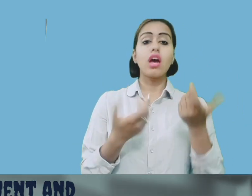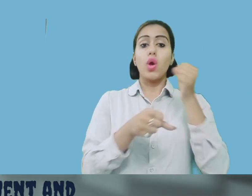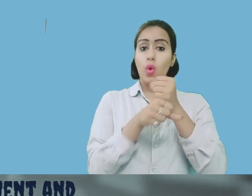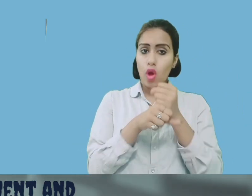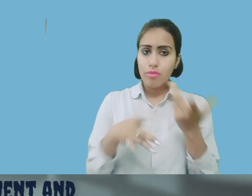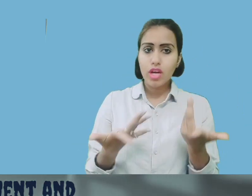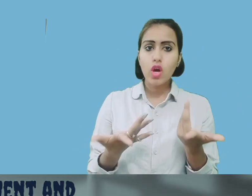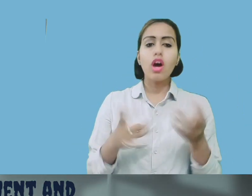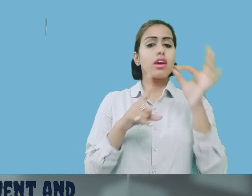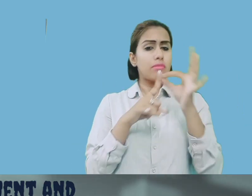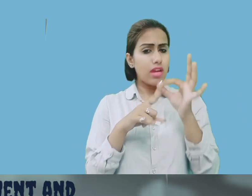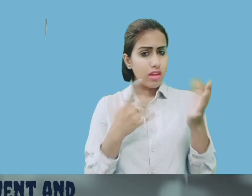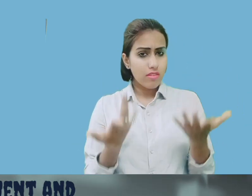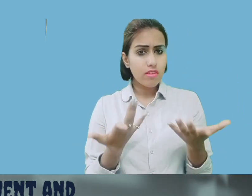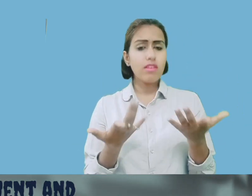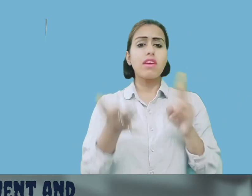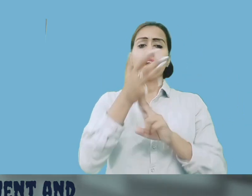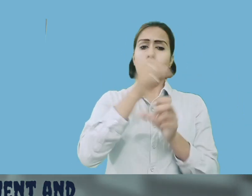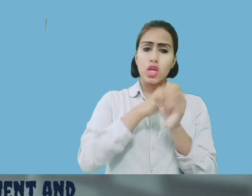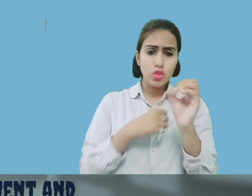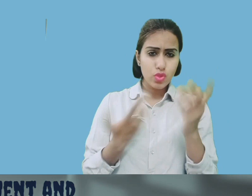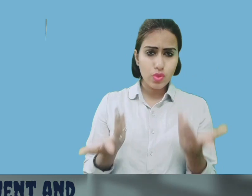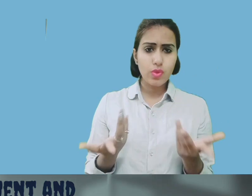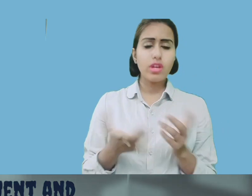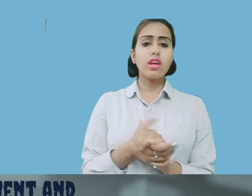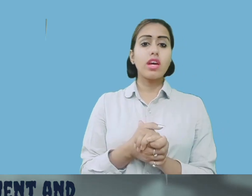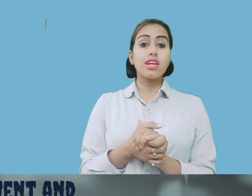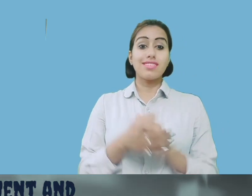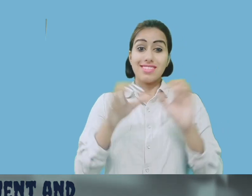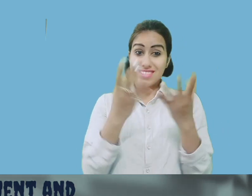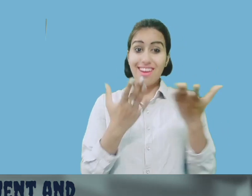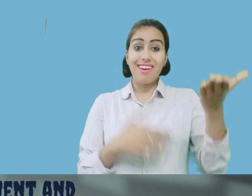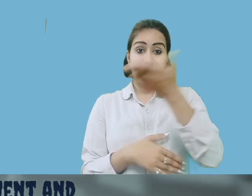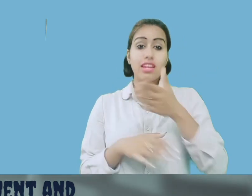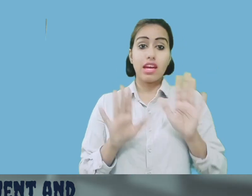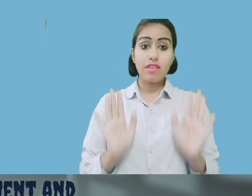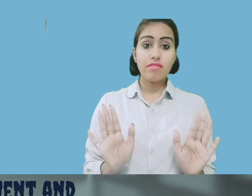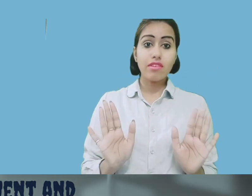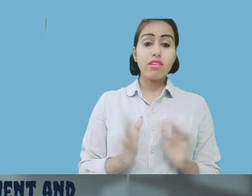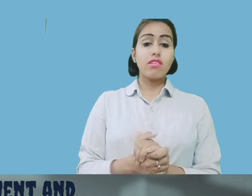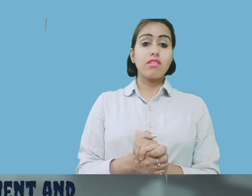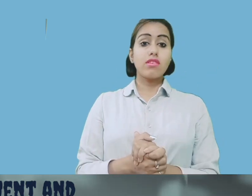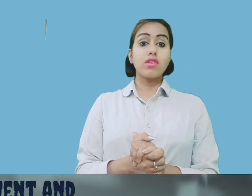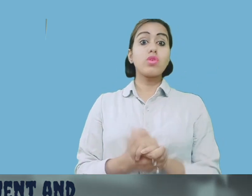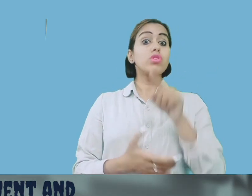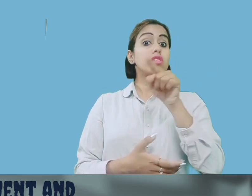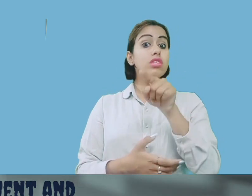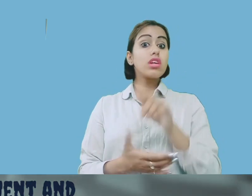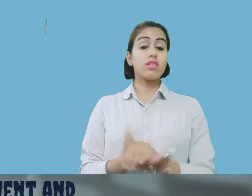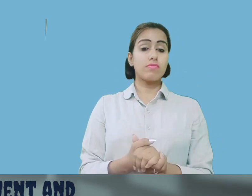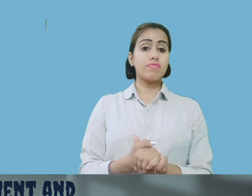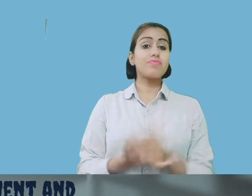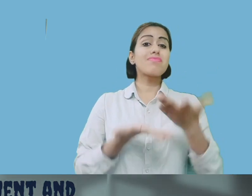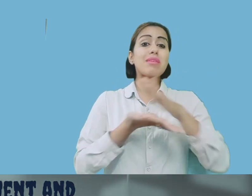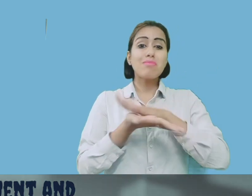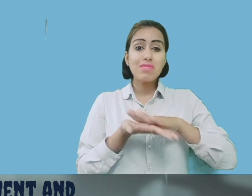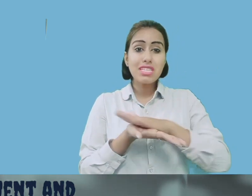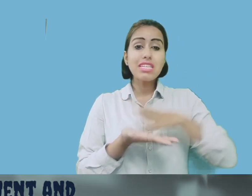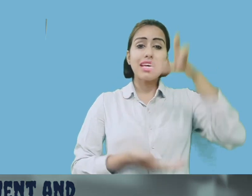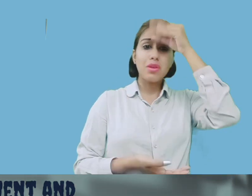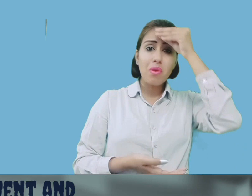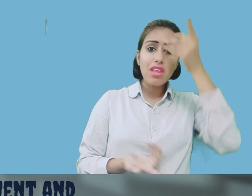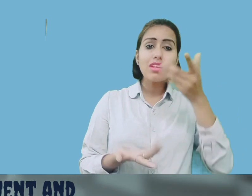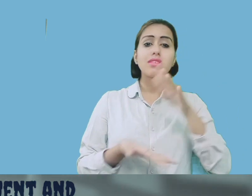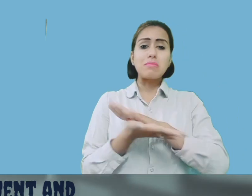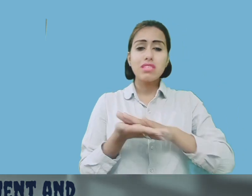दी जानी चाहिए थी, वो नहीं मिल पा रही है। जो बच्चे 5th स्टैंडर्ड के हैं और जो बच्चे 12th स्टैंडर्ड के हैं, उन